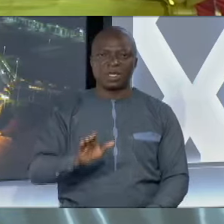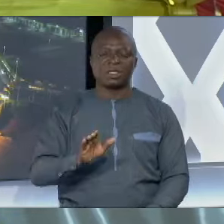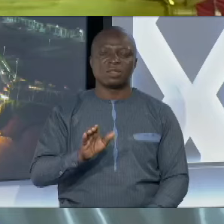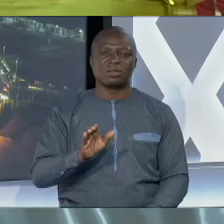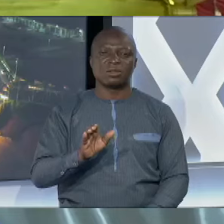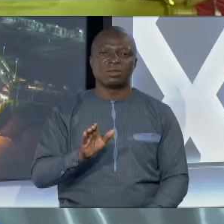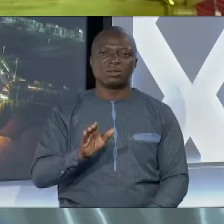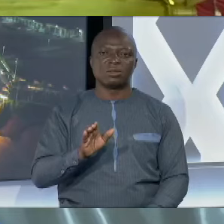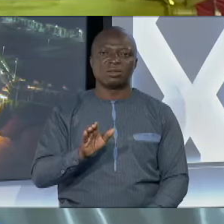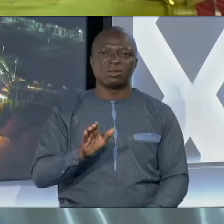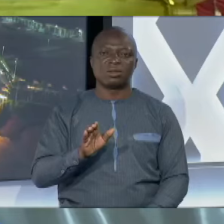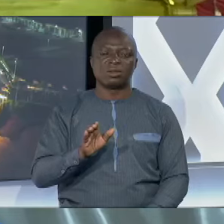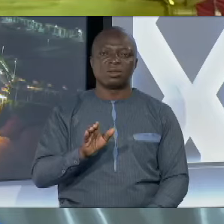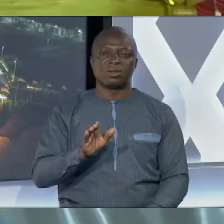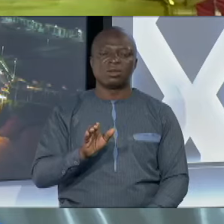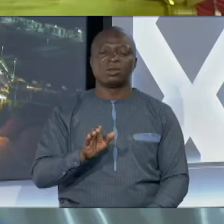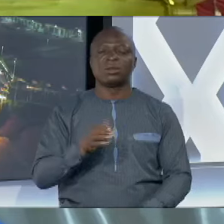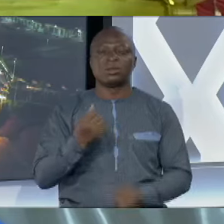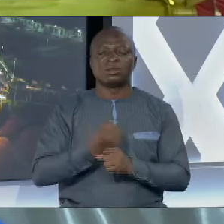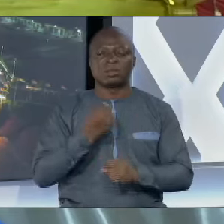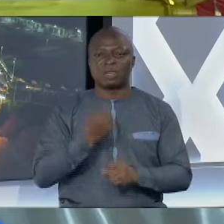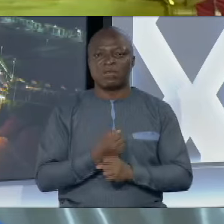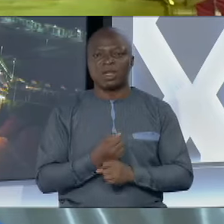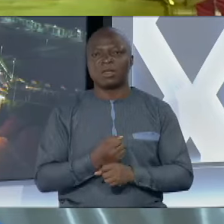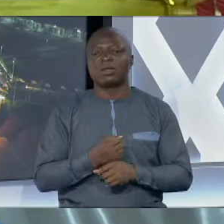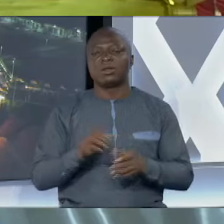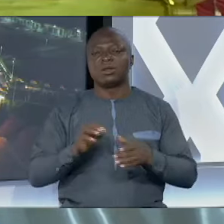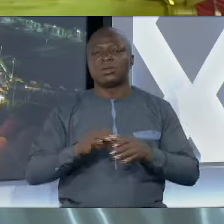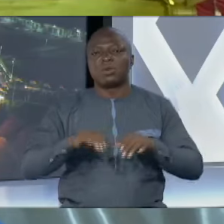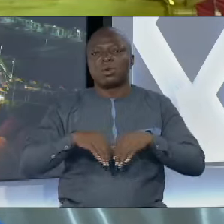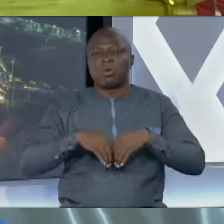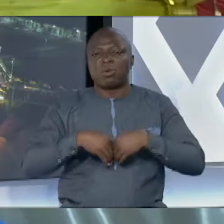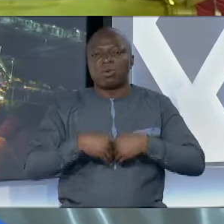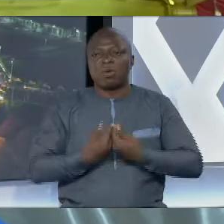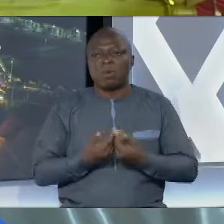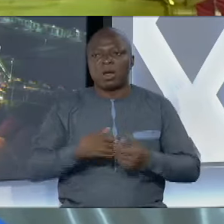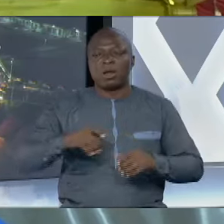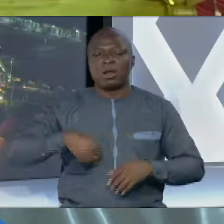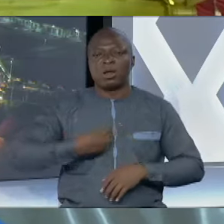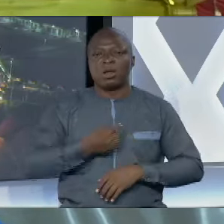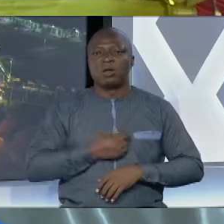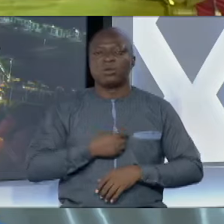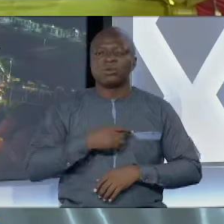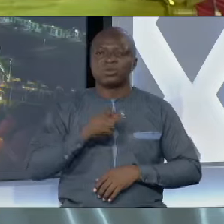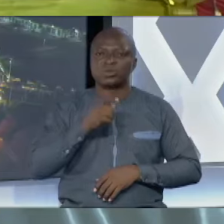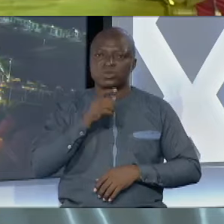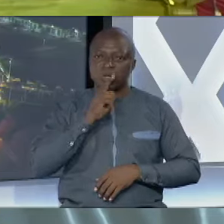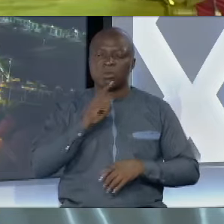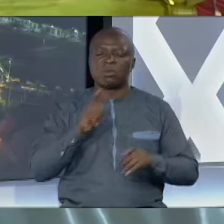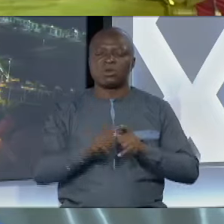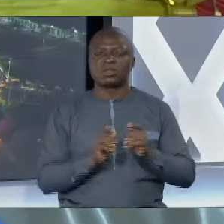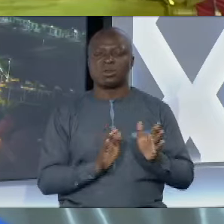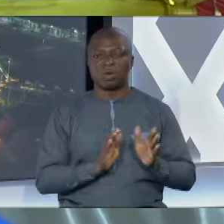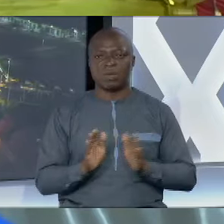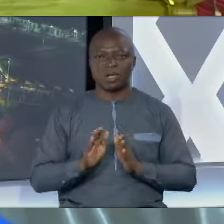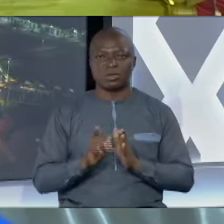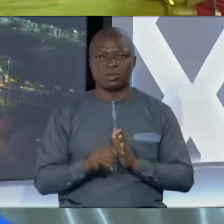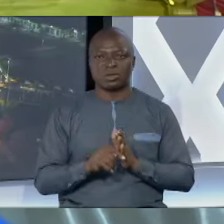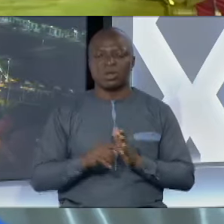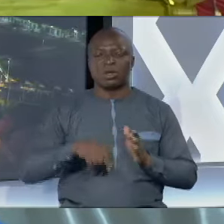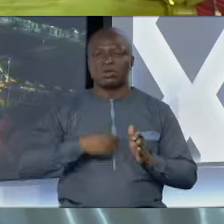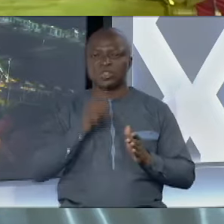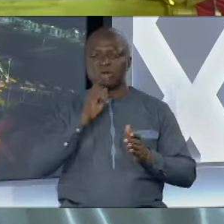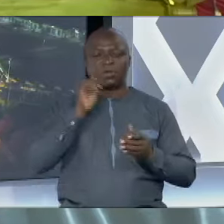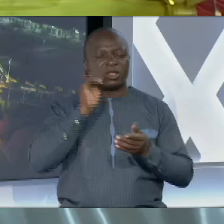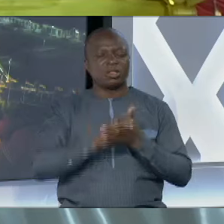Le troisième chapitre traite de comment nous sommes des époux arrachés. Nous sommes des